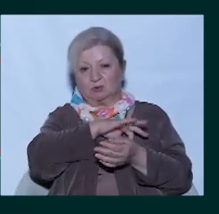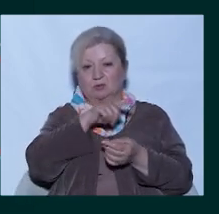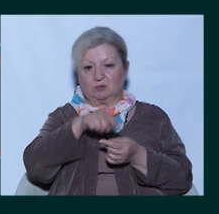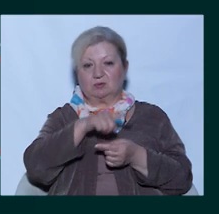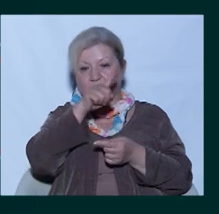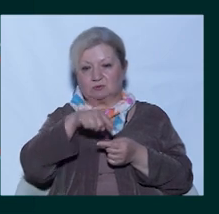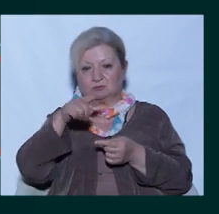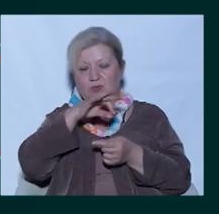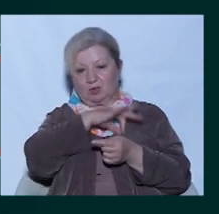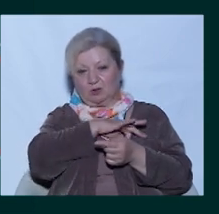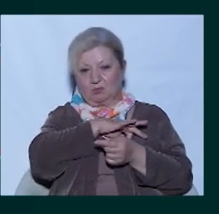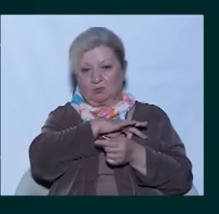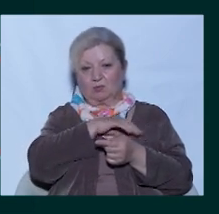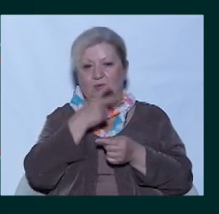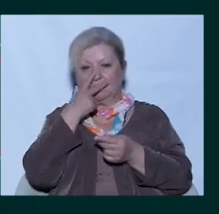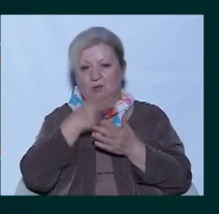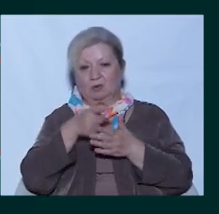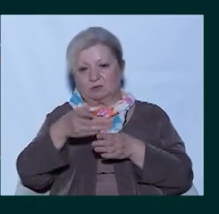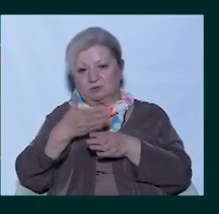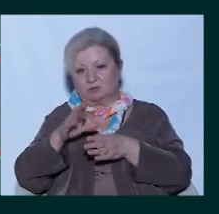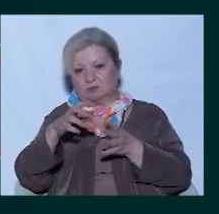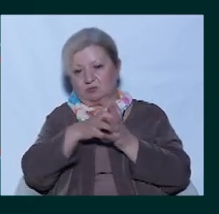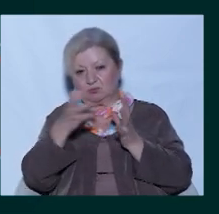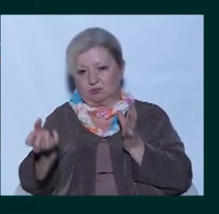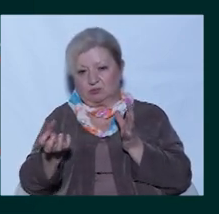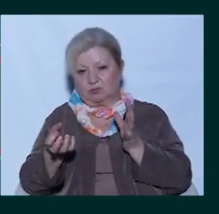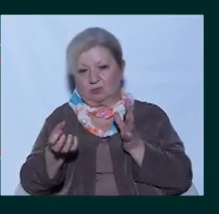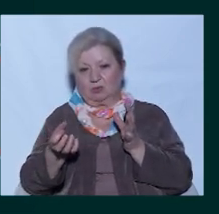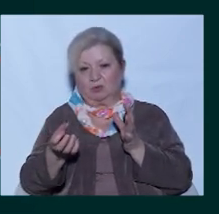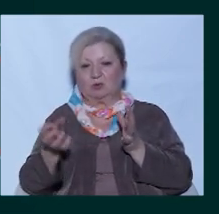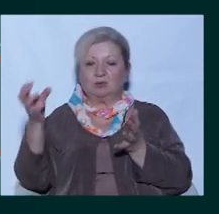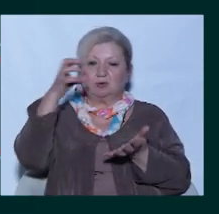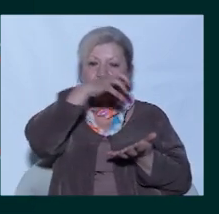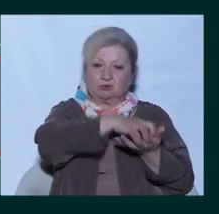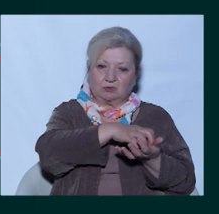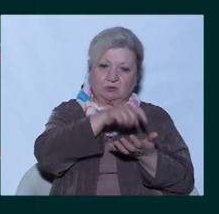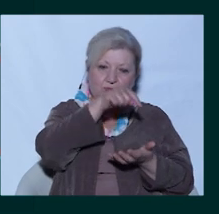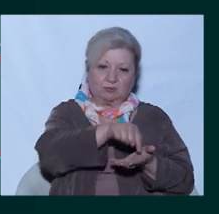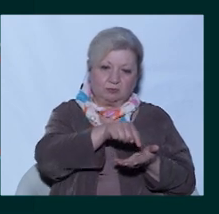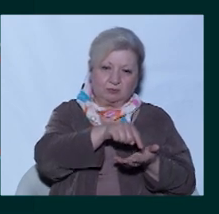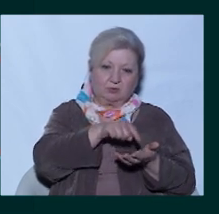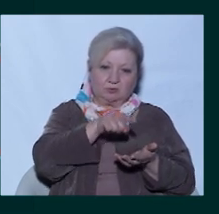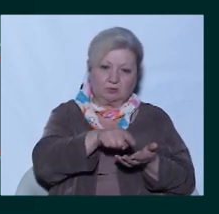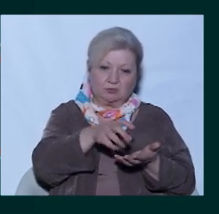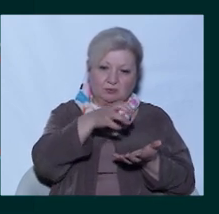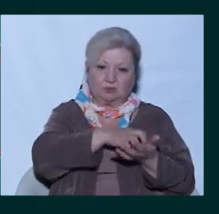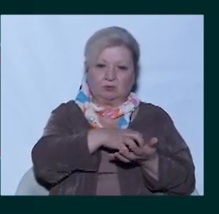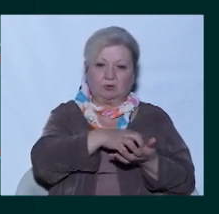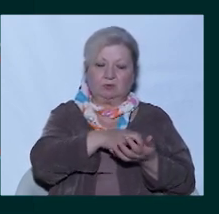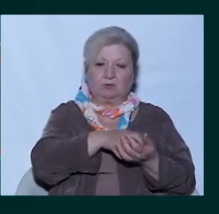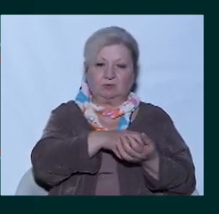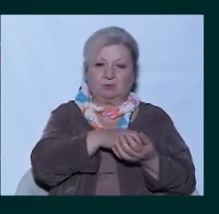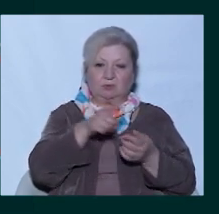ეს სიმეტრიულობა. აი ეს ნაწილი მოხსნათ აქედან, ჩავსვათ აქ. ეს აქ